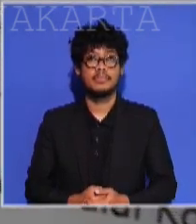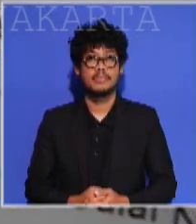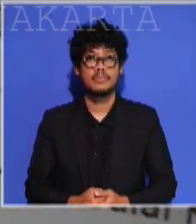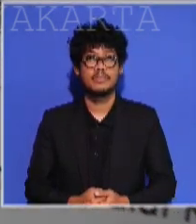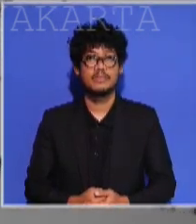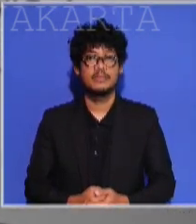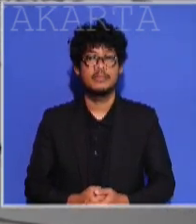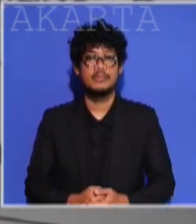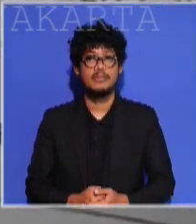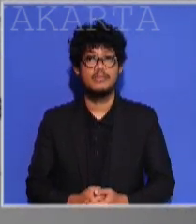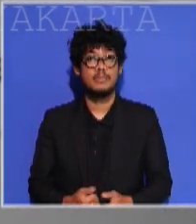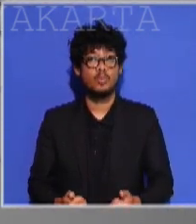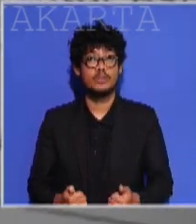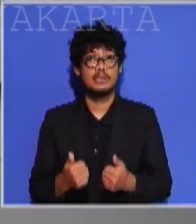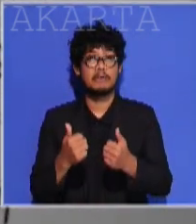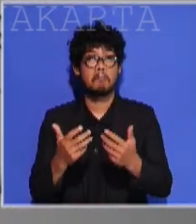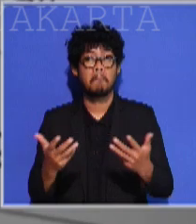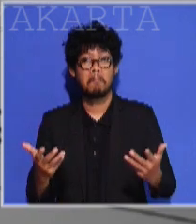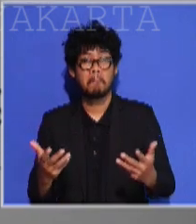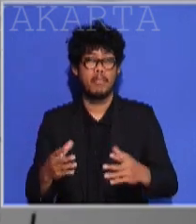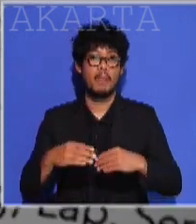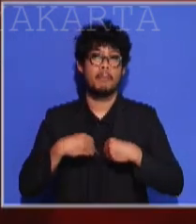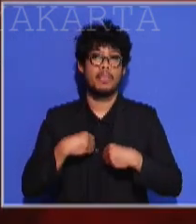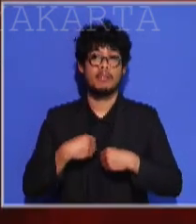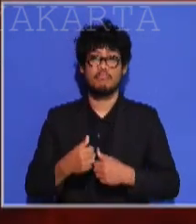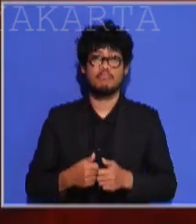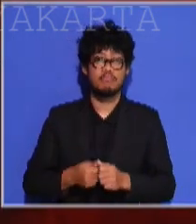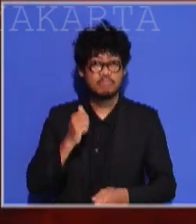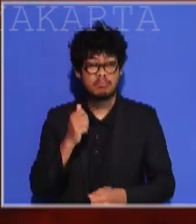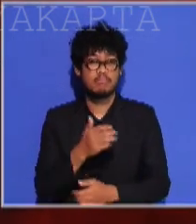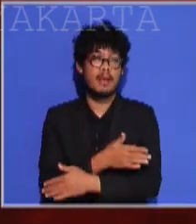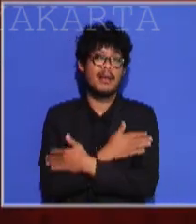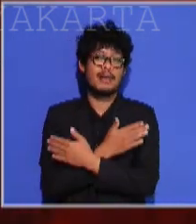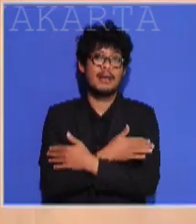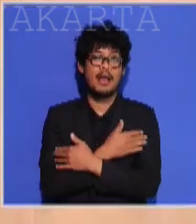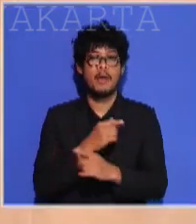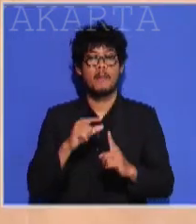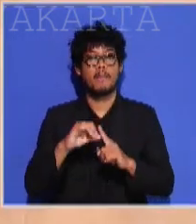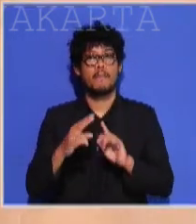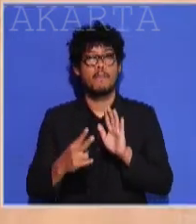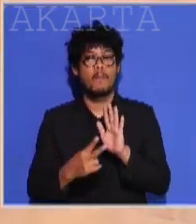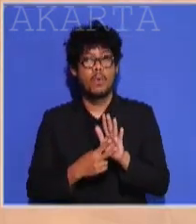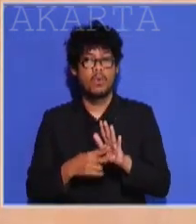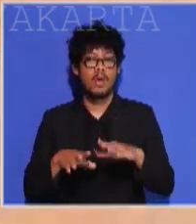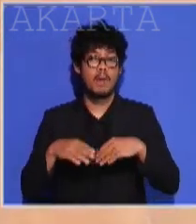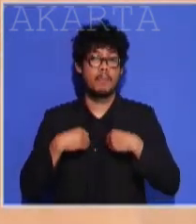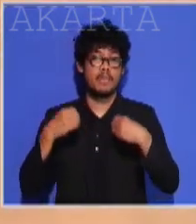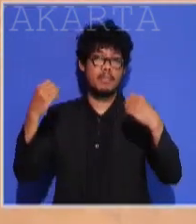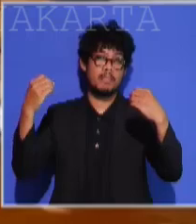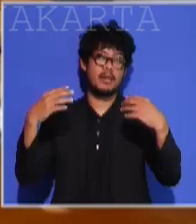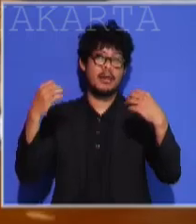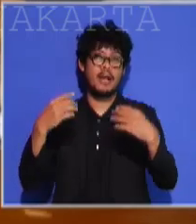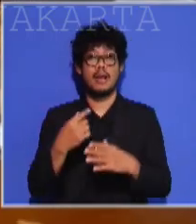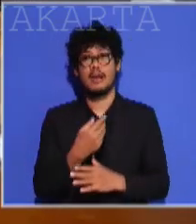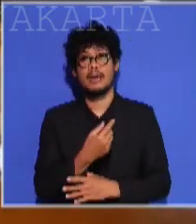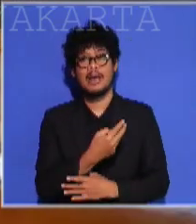Selain sukses pelaksanaan dan prestasi, Aceh juga menargetkan gelaran PON ini juga dapat membawa berkah peningkatan ekonomi bagi